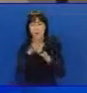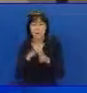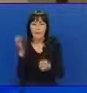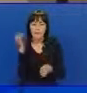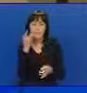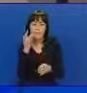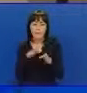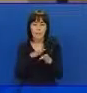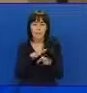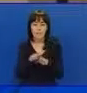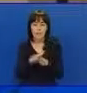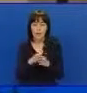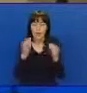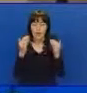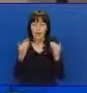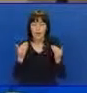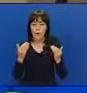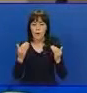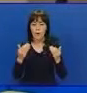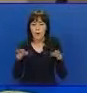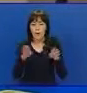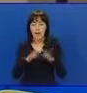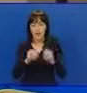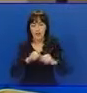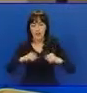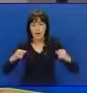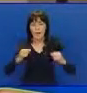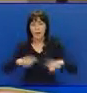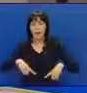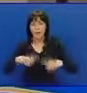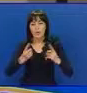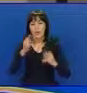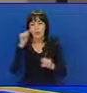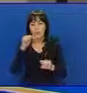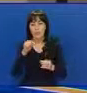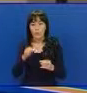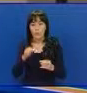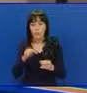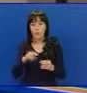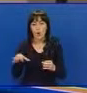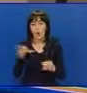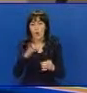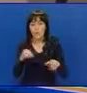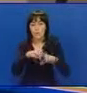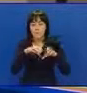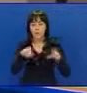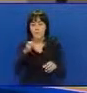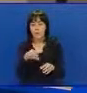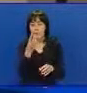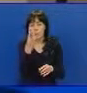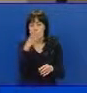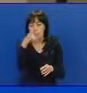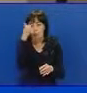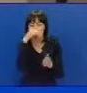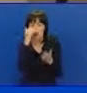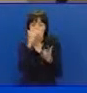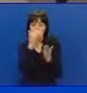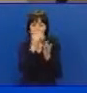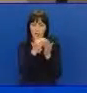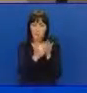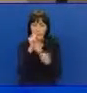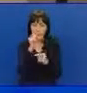отыр. Бұған арнайы комиссия құрылған. Ол жерде облыс әкімінің 2013 жылғы хаттамалық тапсырмасы бар.